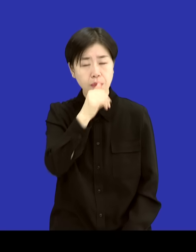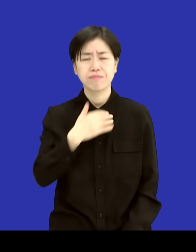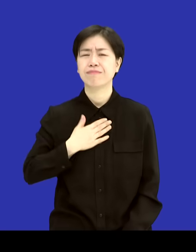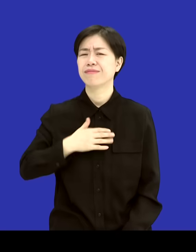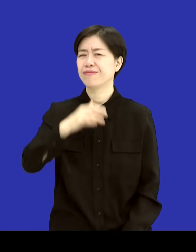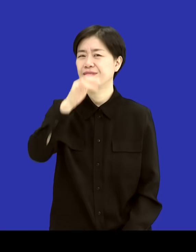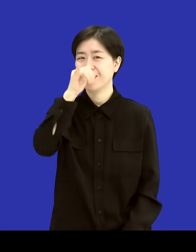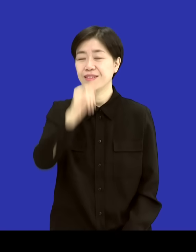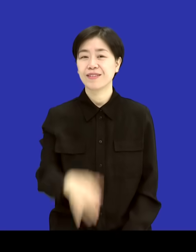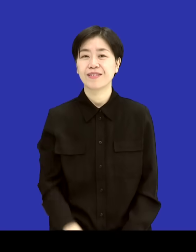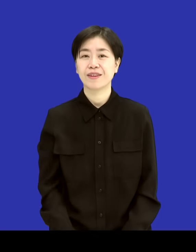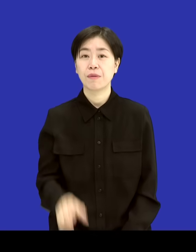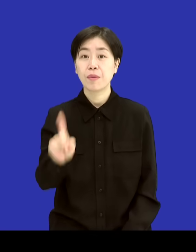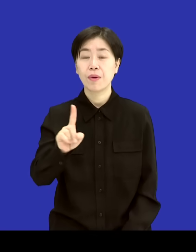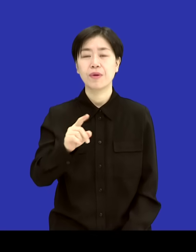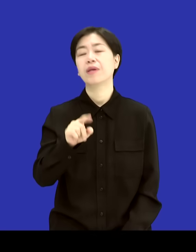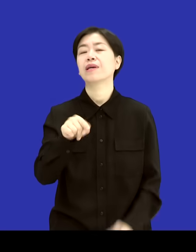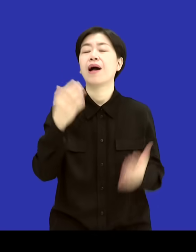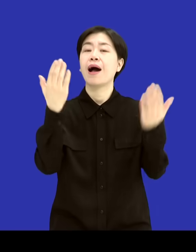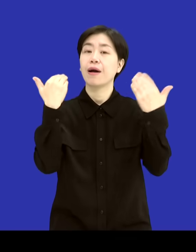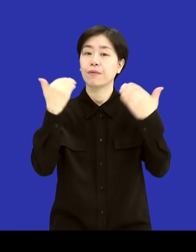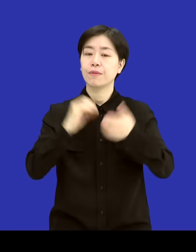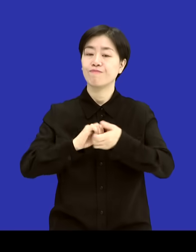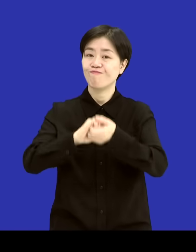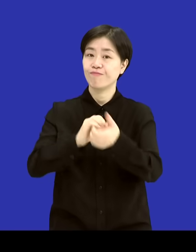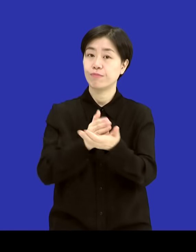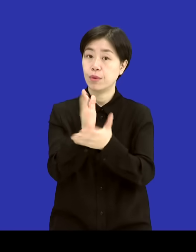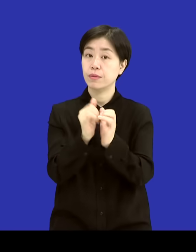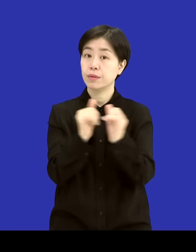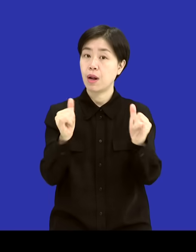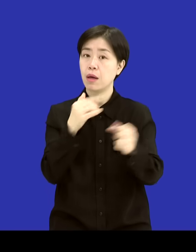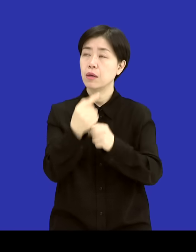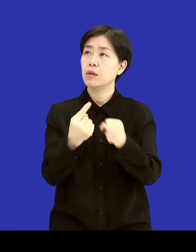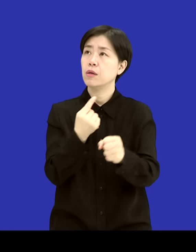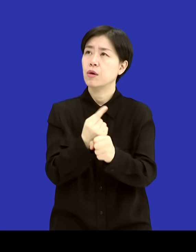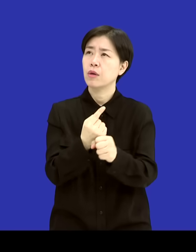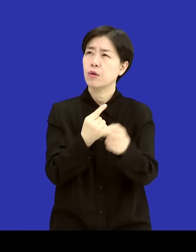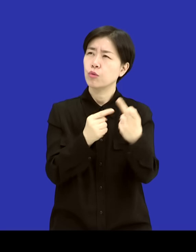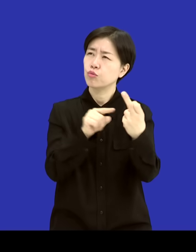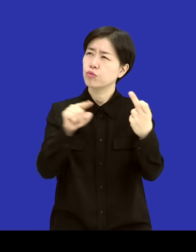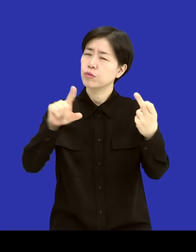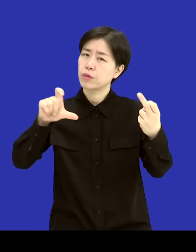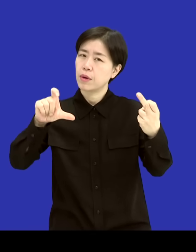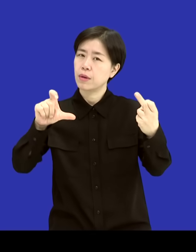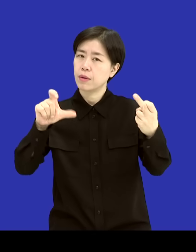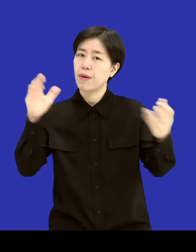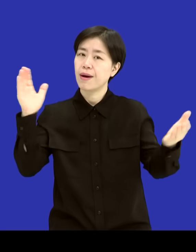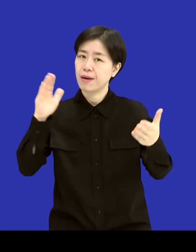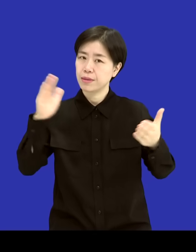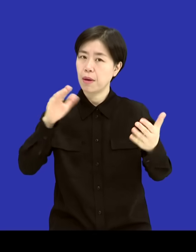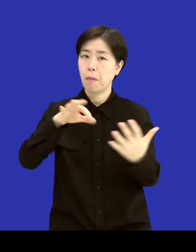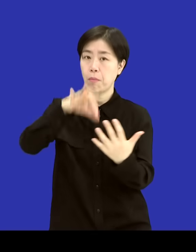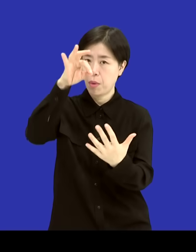그 성악가가 많지가 않아요. 그러니까 예. 한 1년에 한 12명에서 15명 정도 그렇게 뽑는데